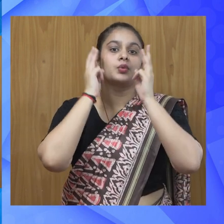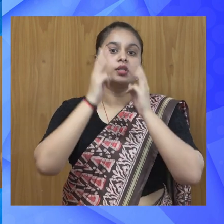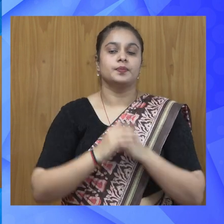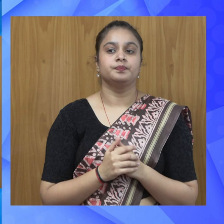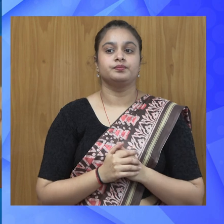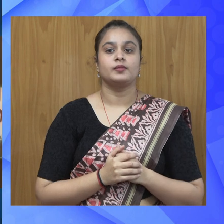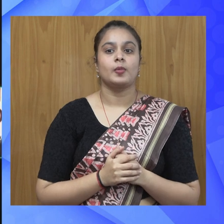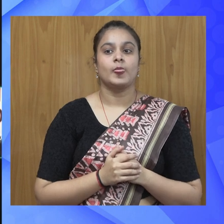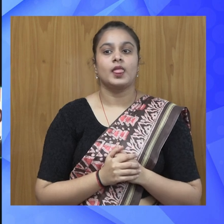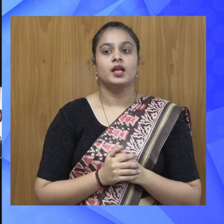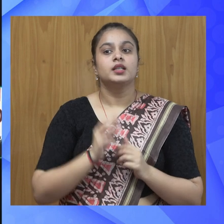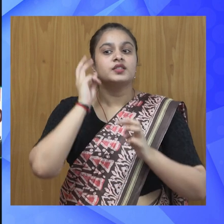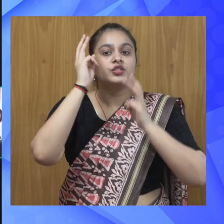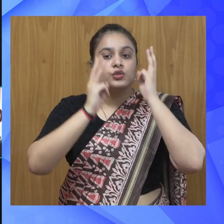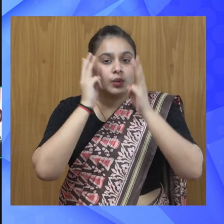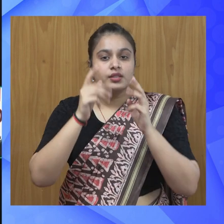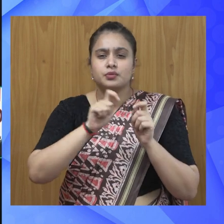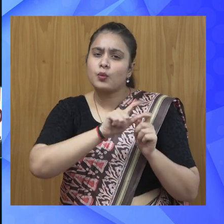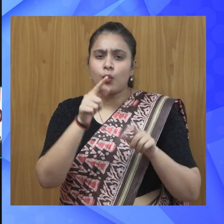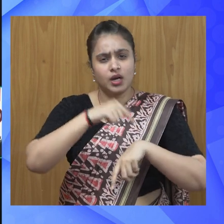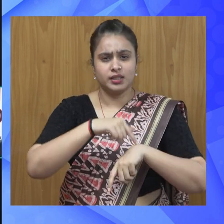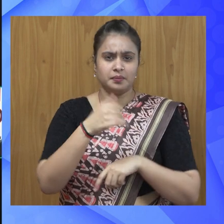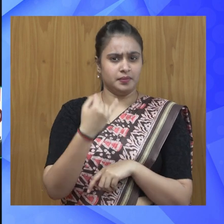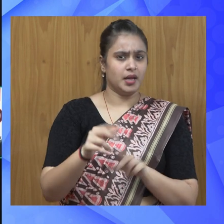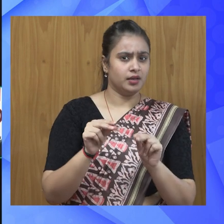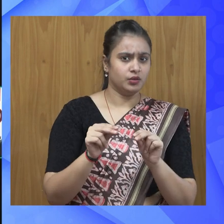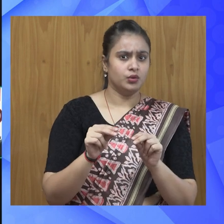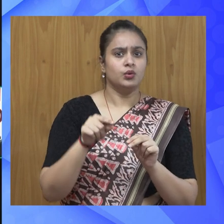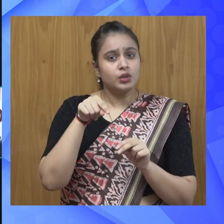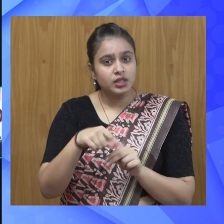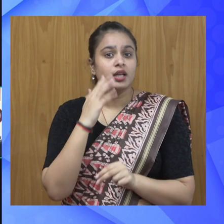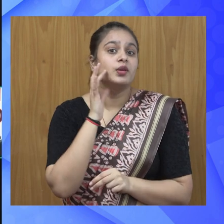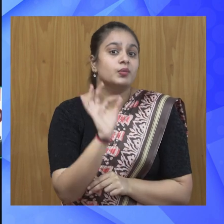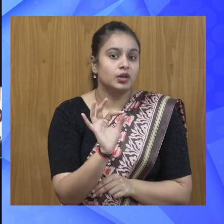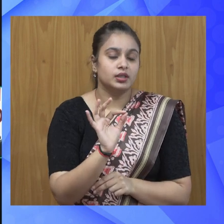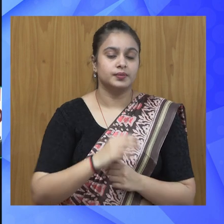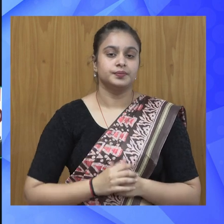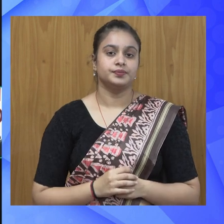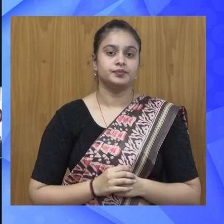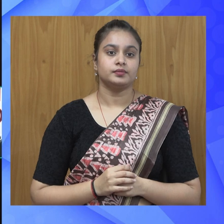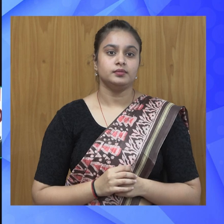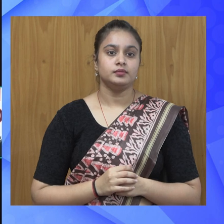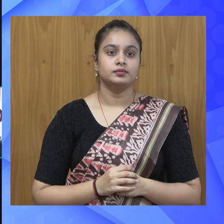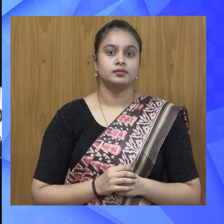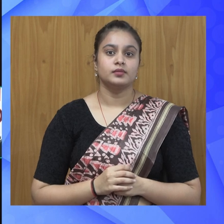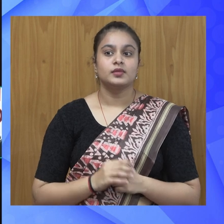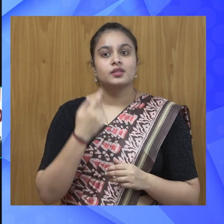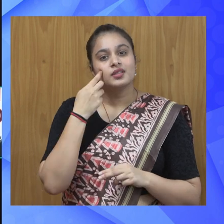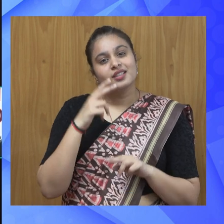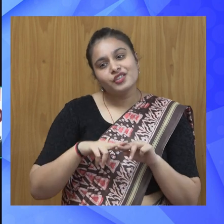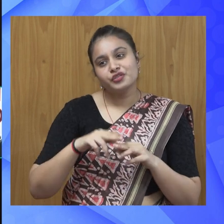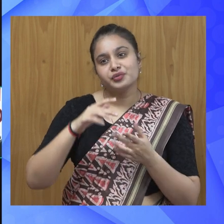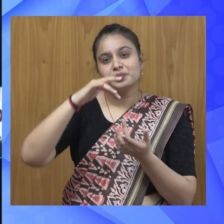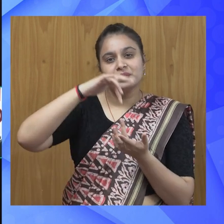जैसे कहा कि स्ट्रेस हमेशा बुरा नहीं होता है और ये बहुत जरूरी है इस बात को समझना, और मध्यम